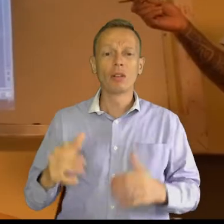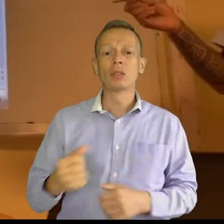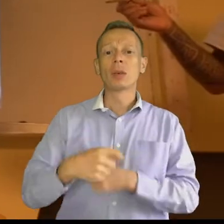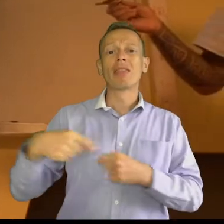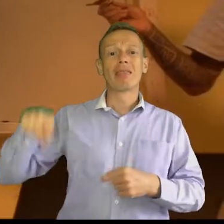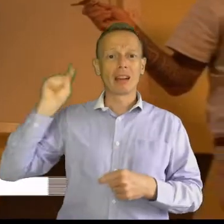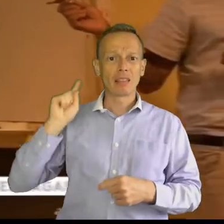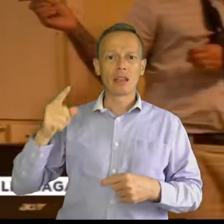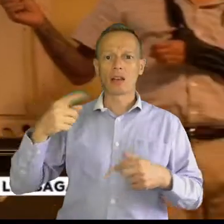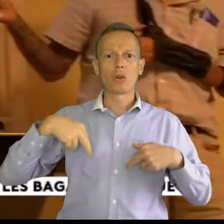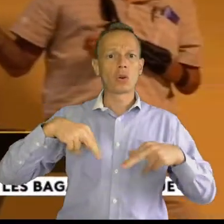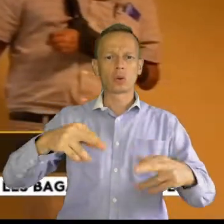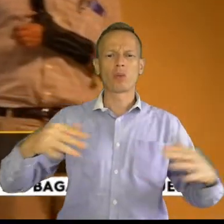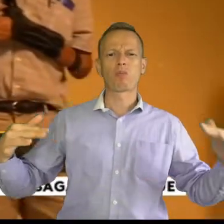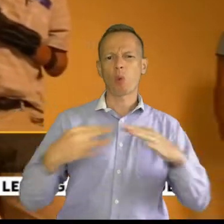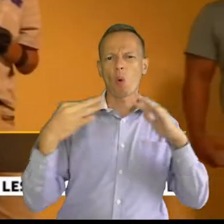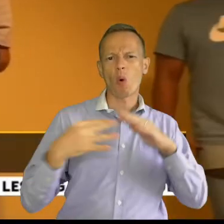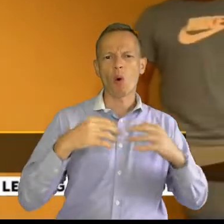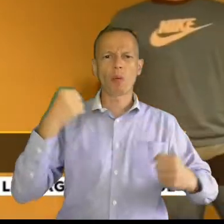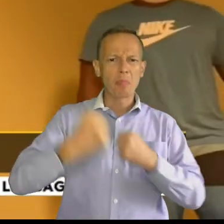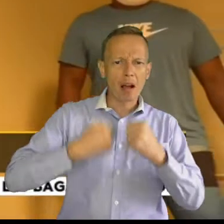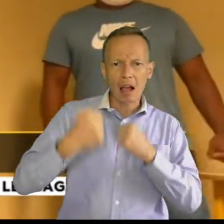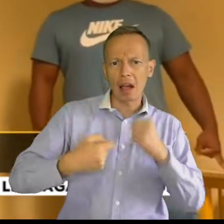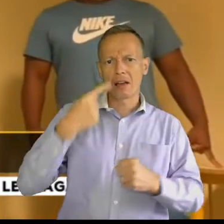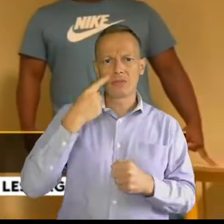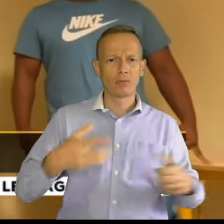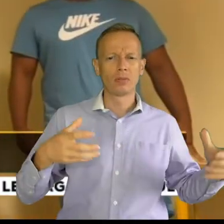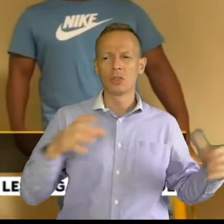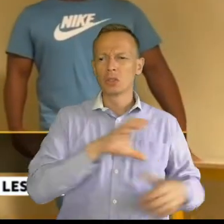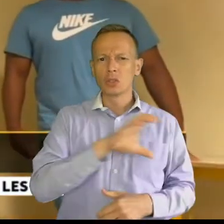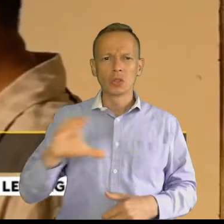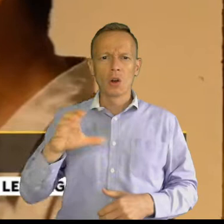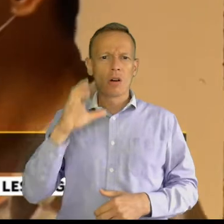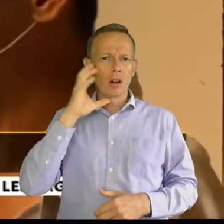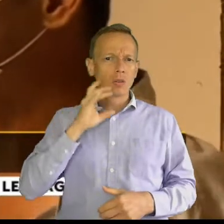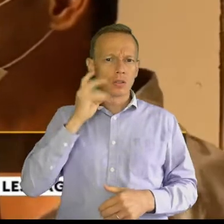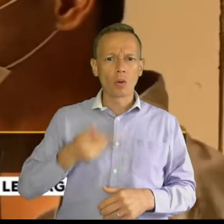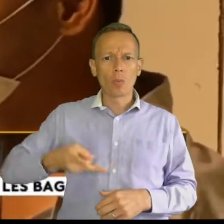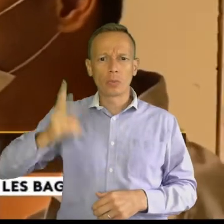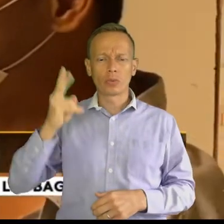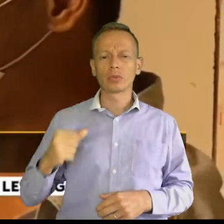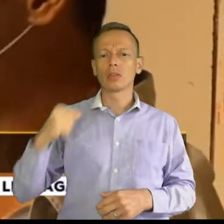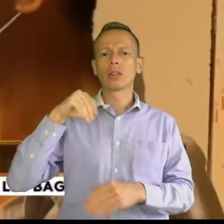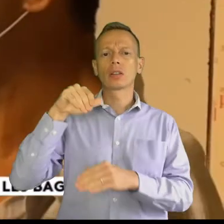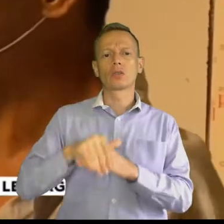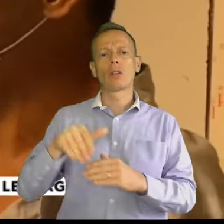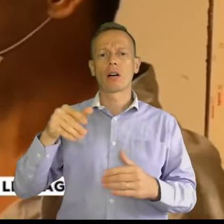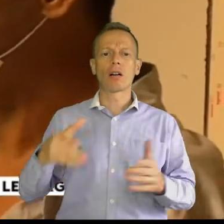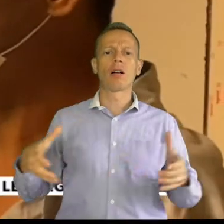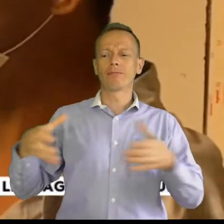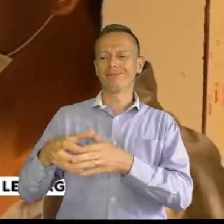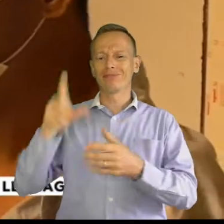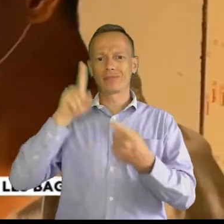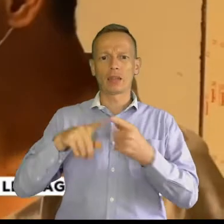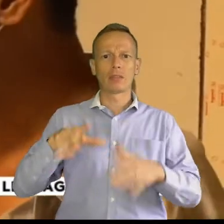La semaine dernière, certaines rues de Papeete ont été le théâtre de règlements de comptes entre plus d'une centaine d'adolescents. Hier